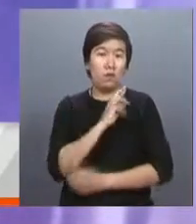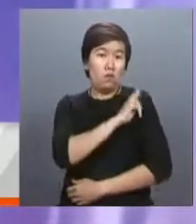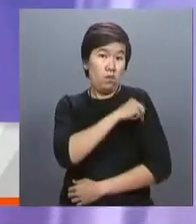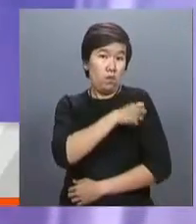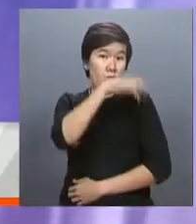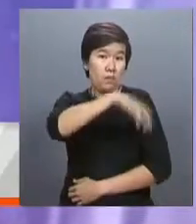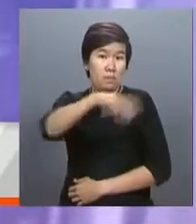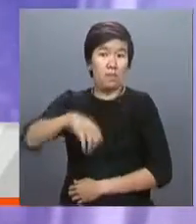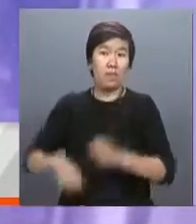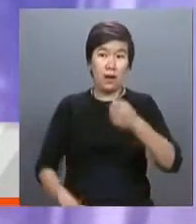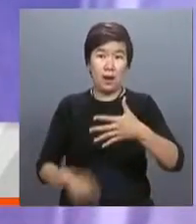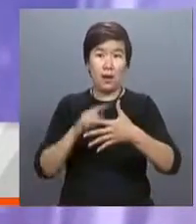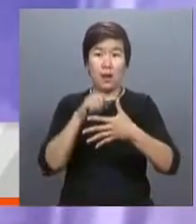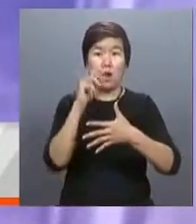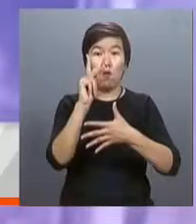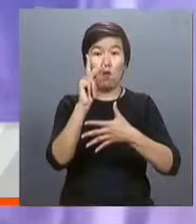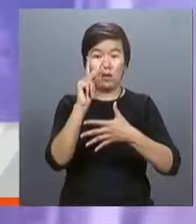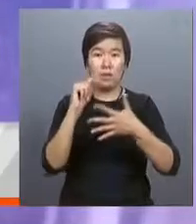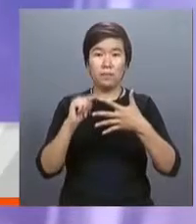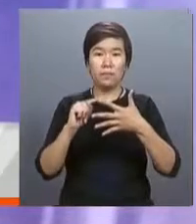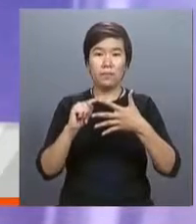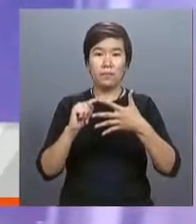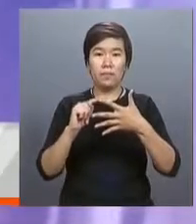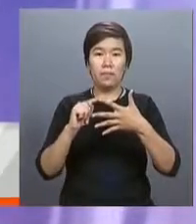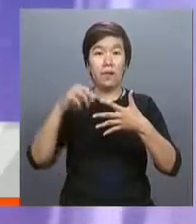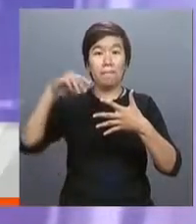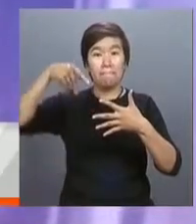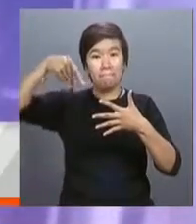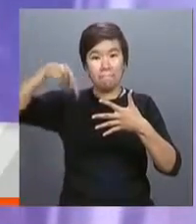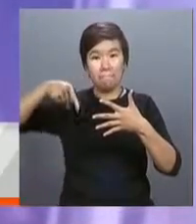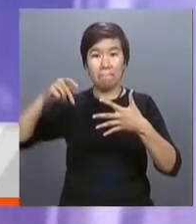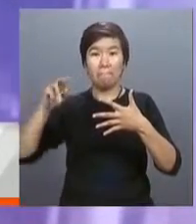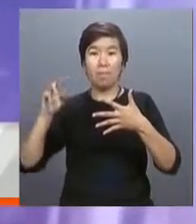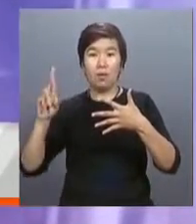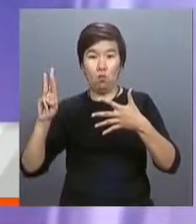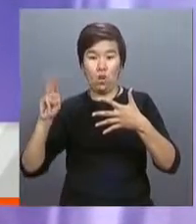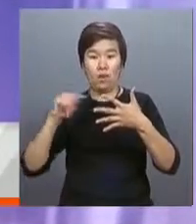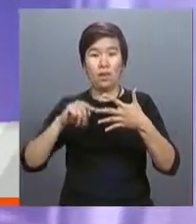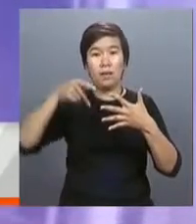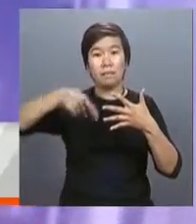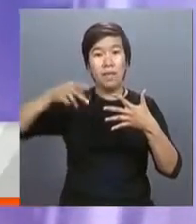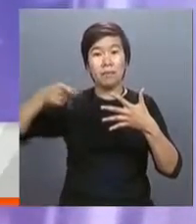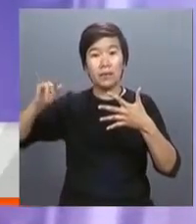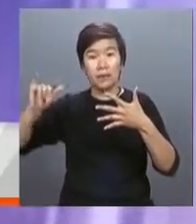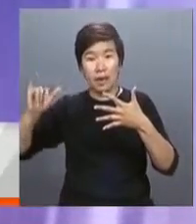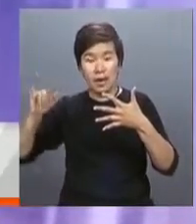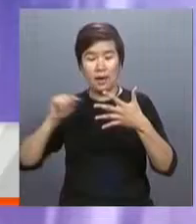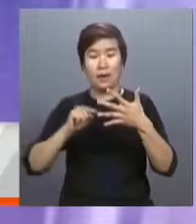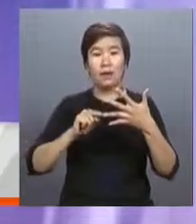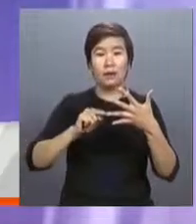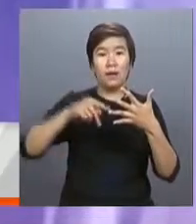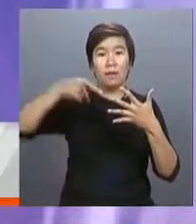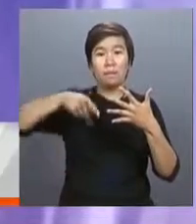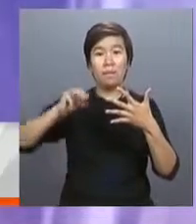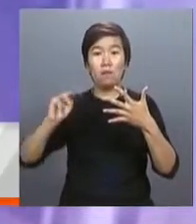แห่งได้แก่โรงพยาบาลกรุงเทพ8รายโรงพยาบาลเพชรเวช20รายโรงพยาบาลแพทย์ปัญญา16รายโรงพยาบาลพระมงกุฎ